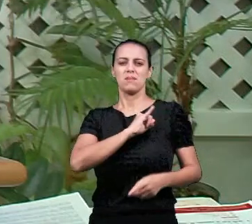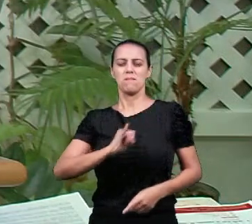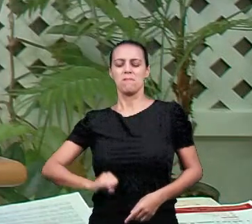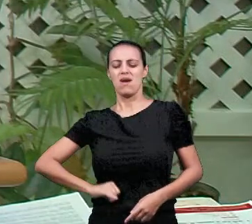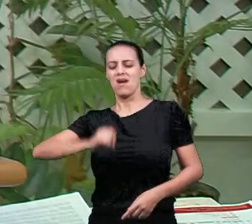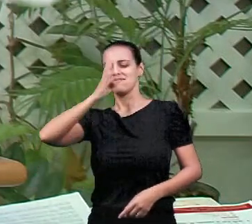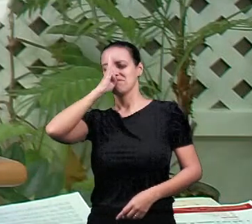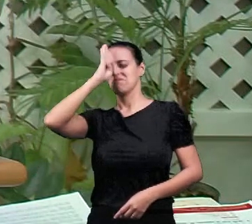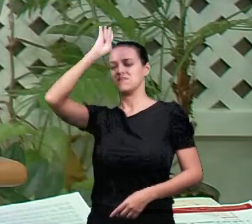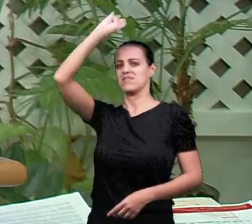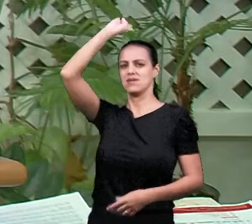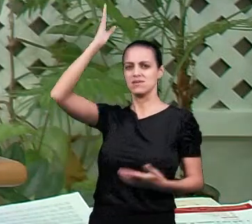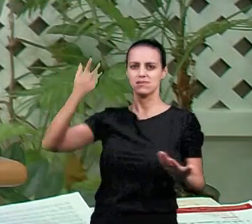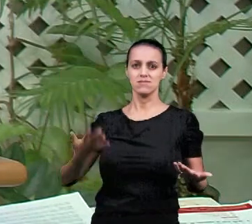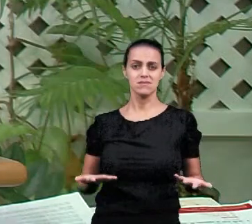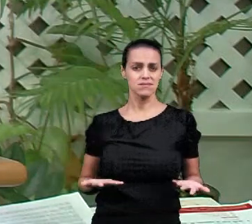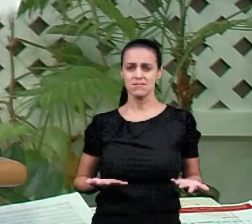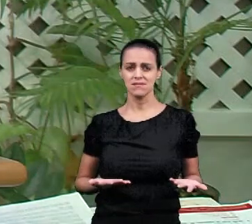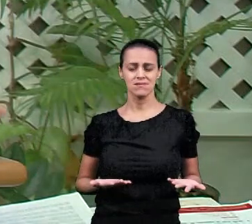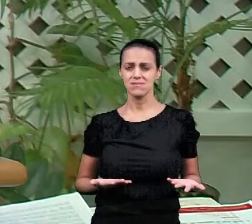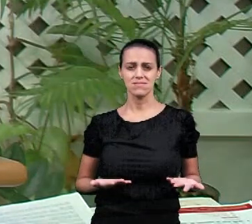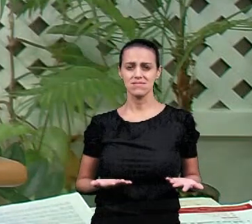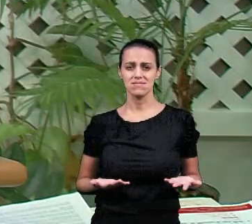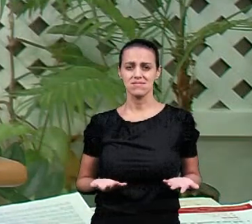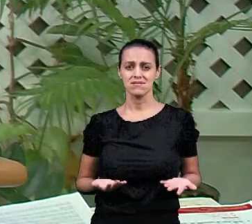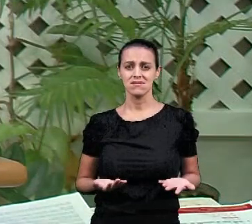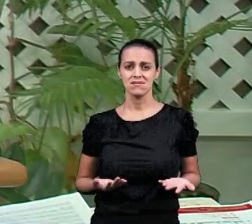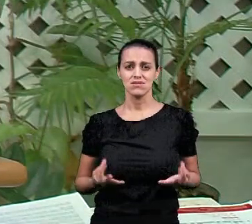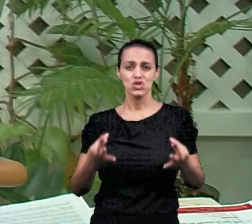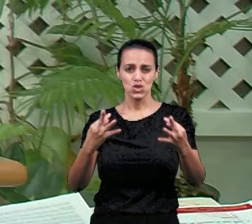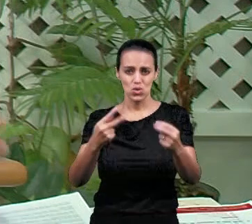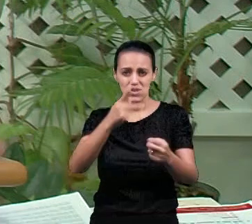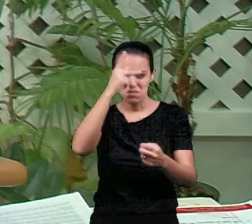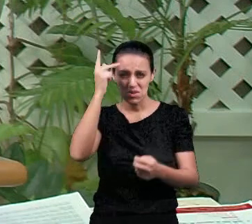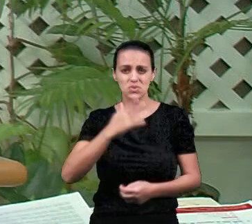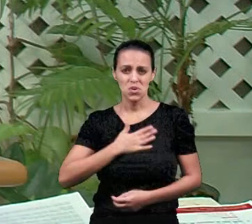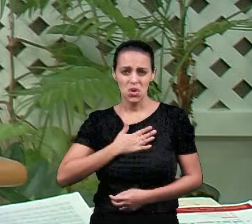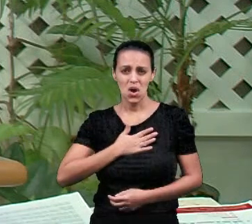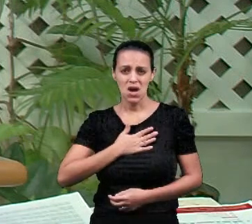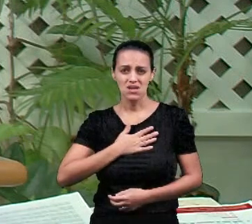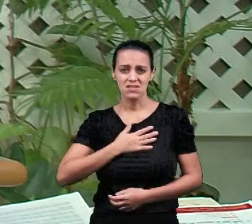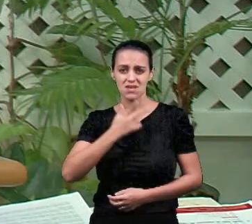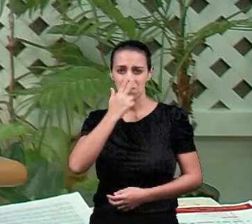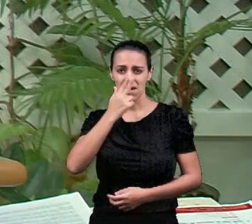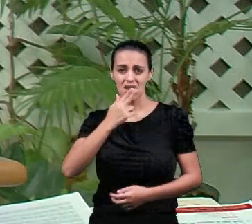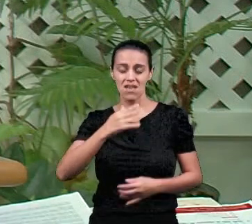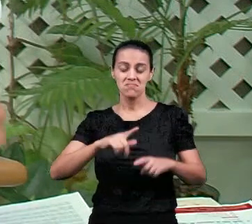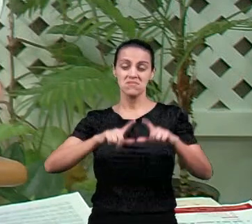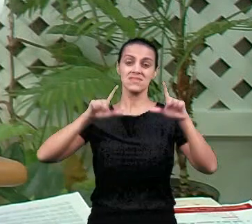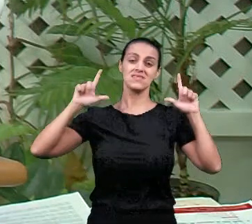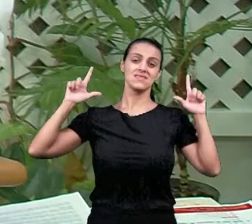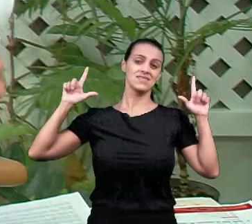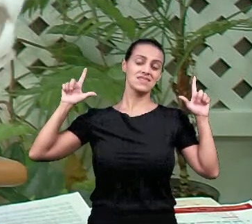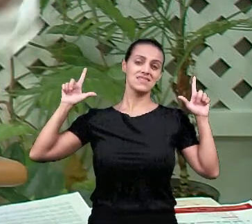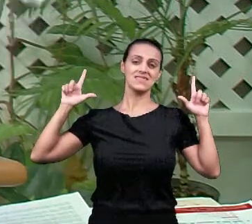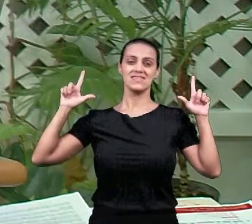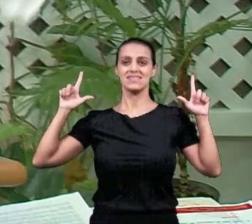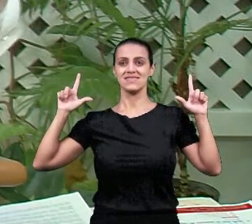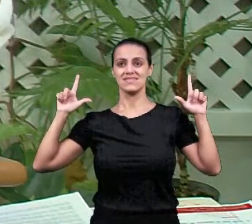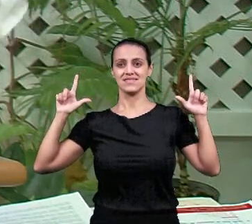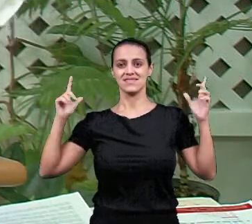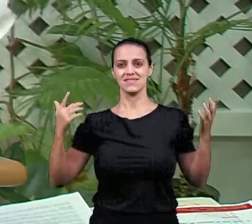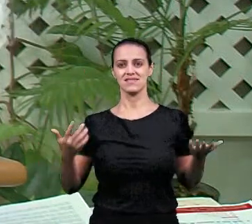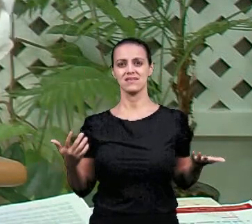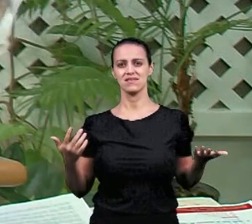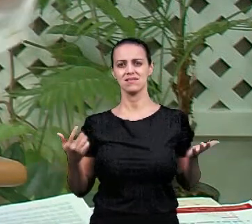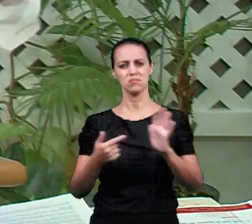l'empire babylonien, etc. Tous ces sujets, tout le monde aime d'entendre ces choses-là. Et les